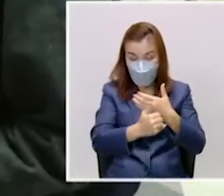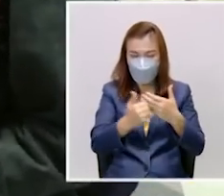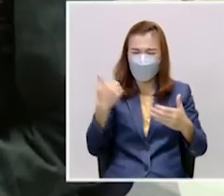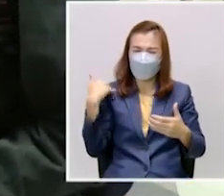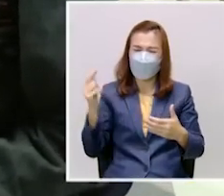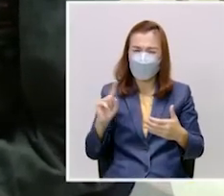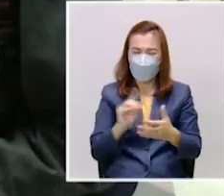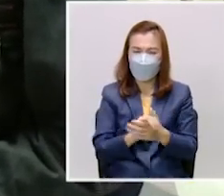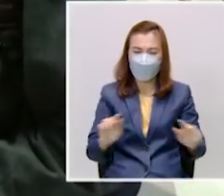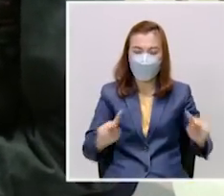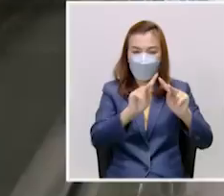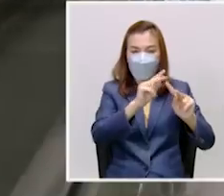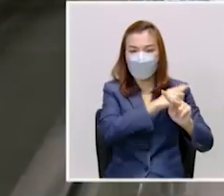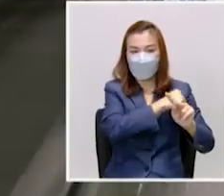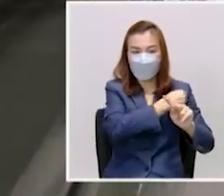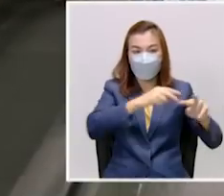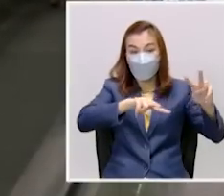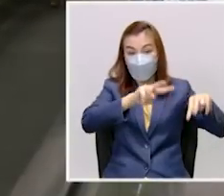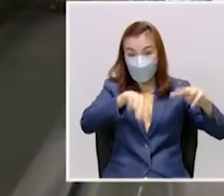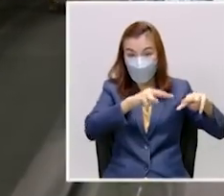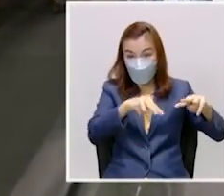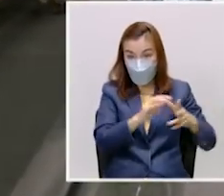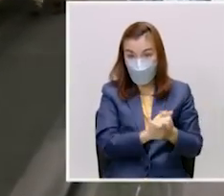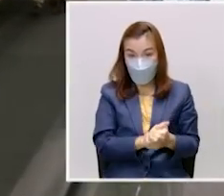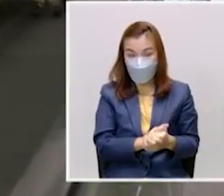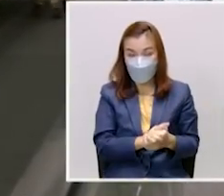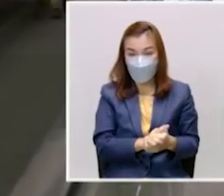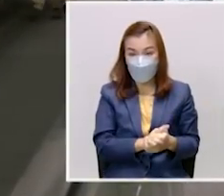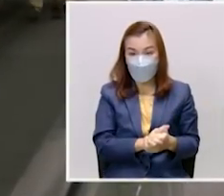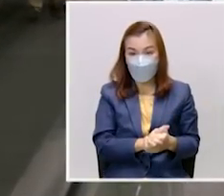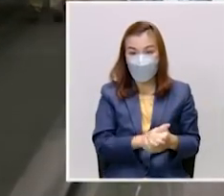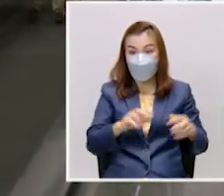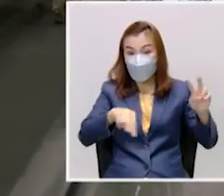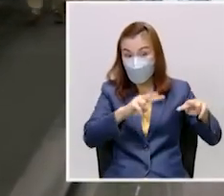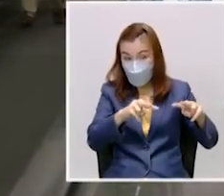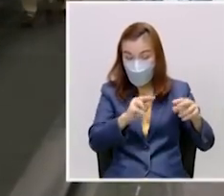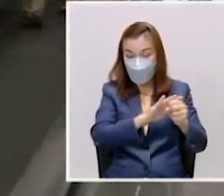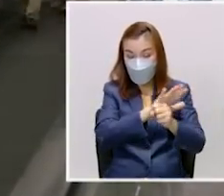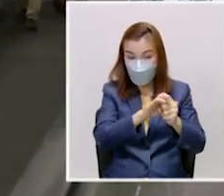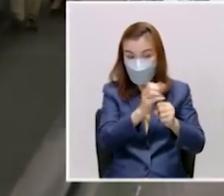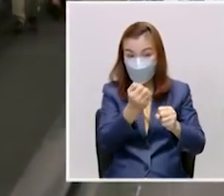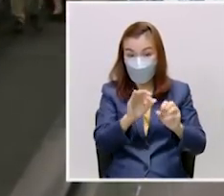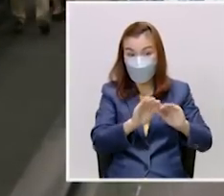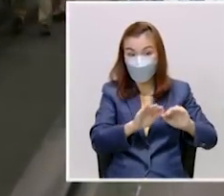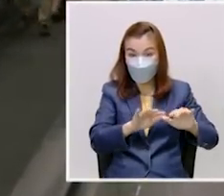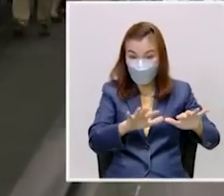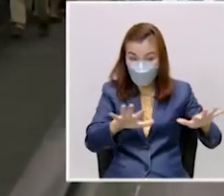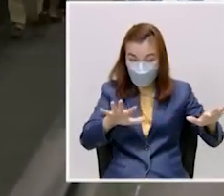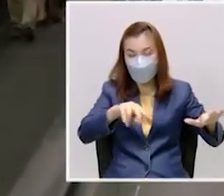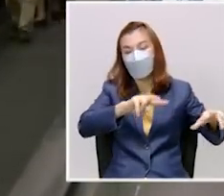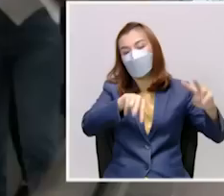หรือทั่วต้องควบคุมดูเลยตัวเลขนักขึ้นระบาดนักเป็นการแพร่ระบ